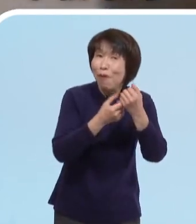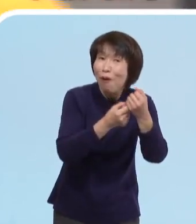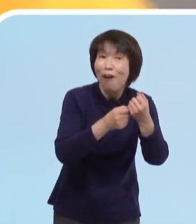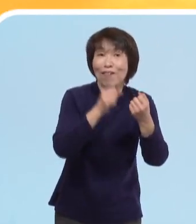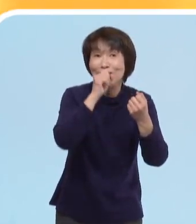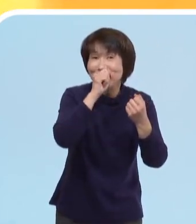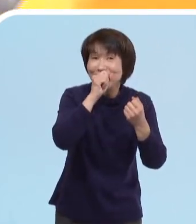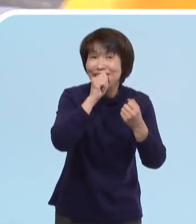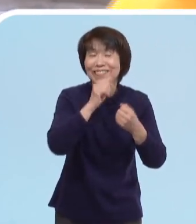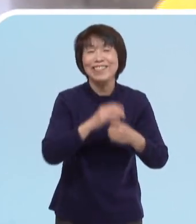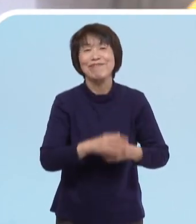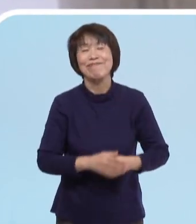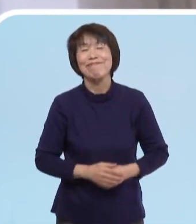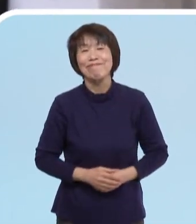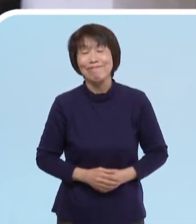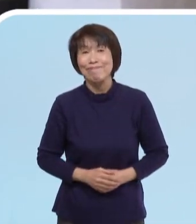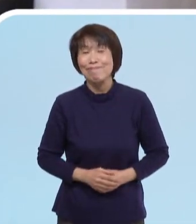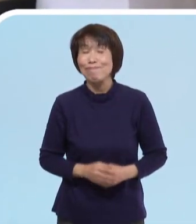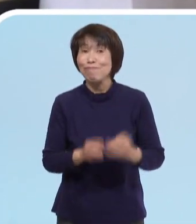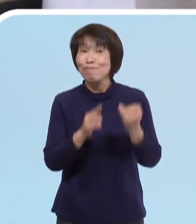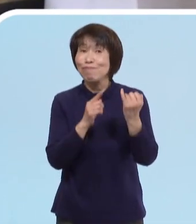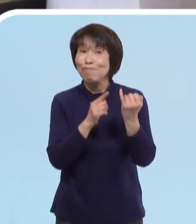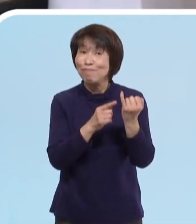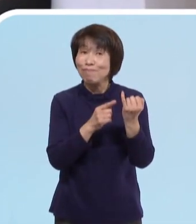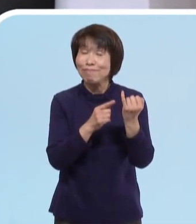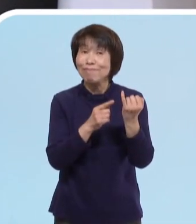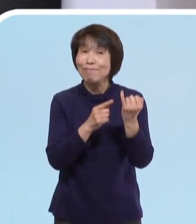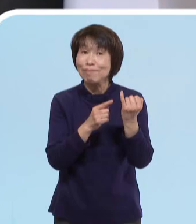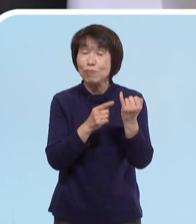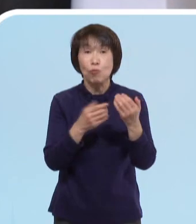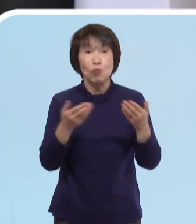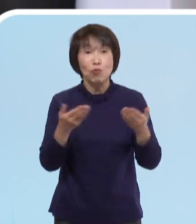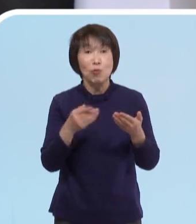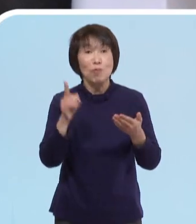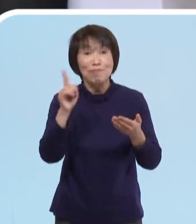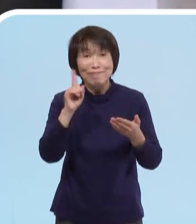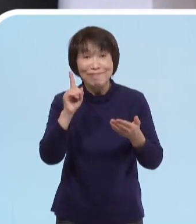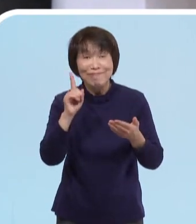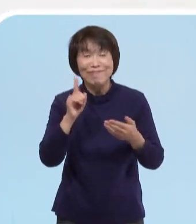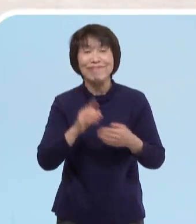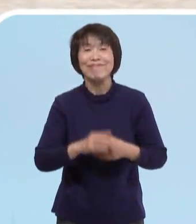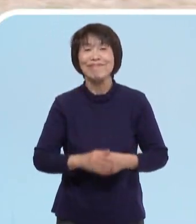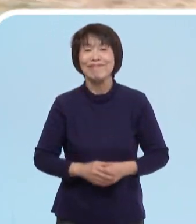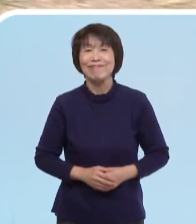。 という今週の輝きさん、彼女のお仕事は